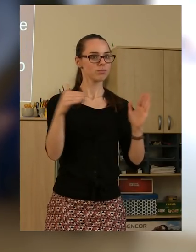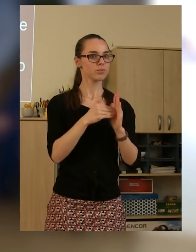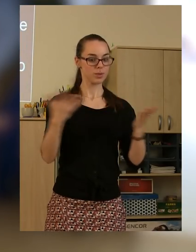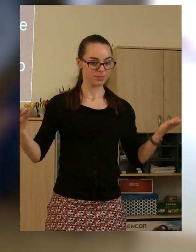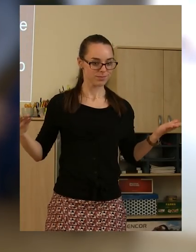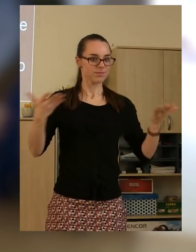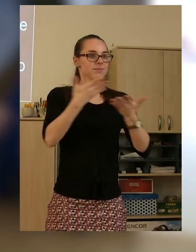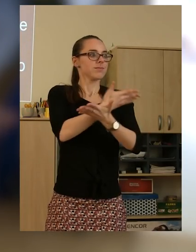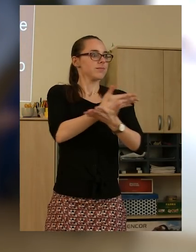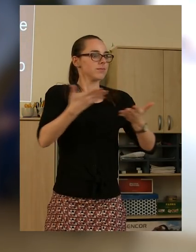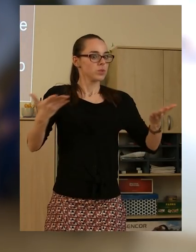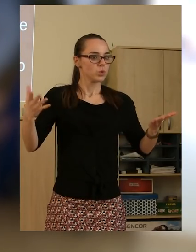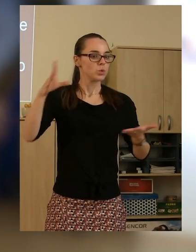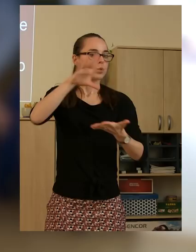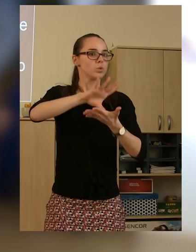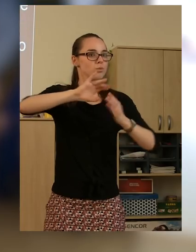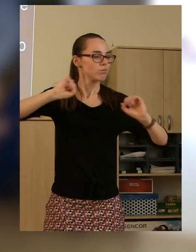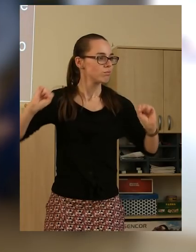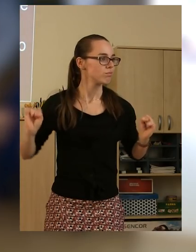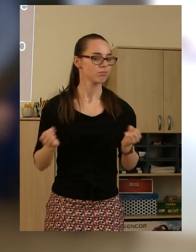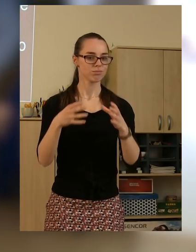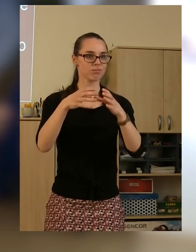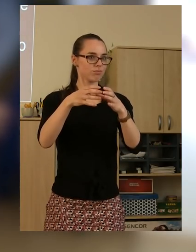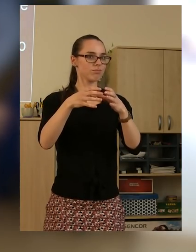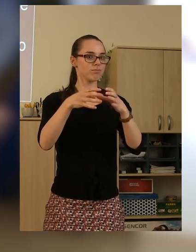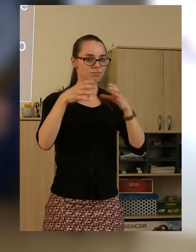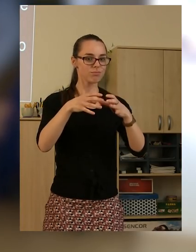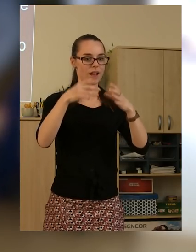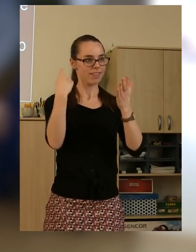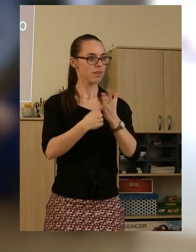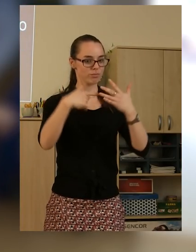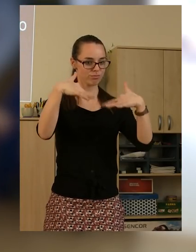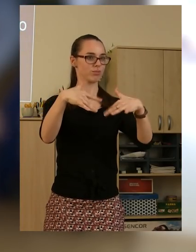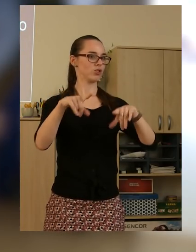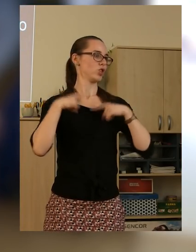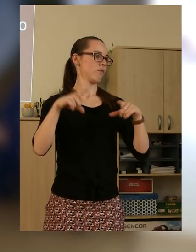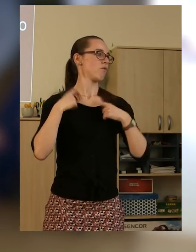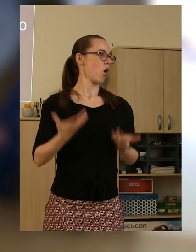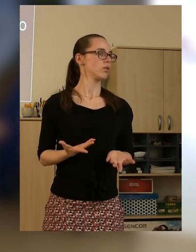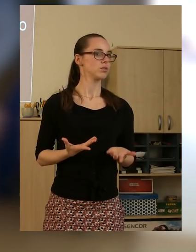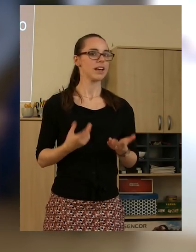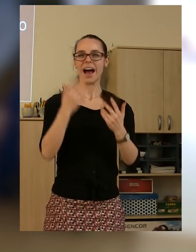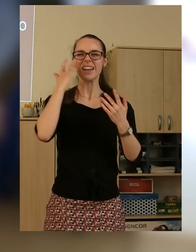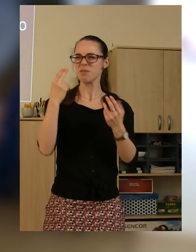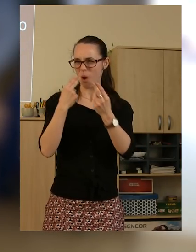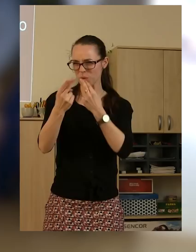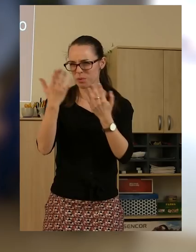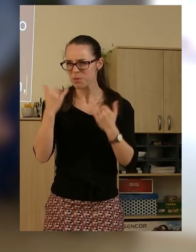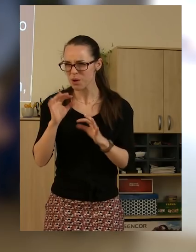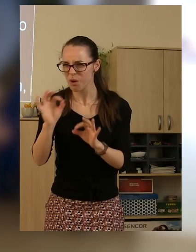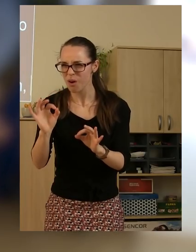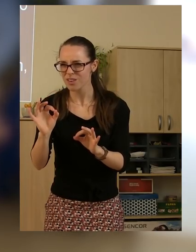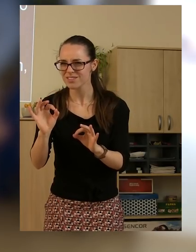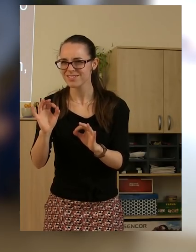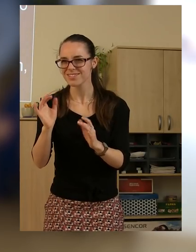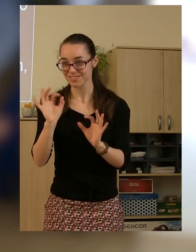komunikovaly a vytvářely tvůrčím způsobem vlastně možnost existovat. Jo? Nevím, jestli je to odpověď na vaši otázku. Jo?